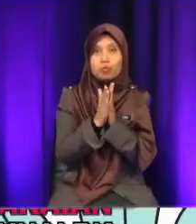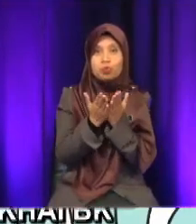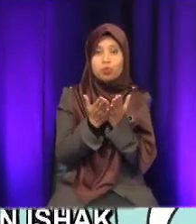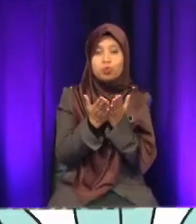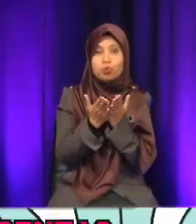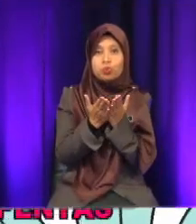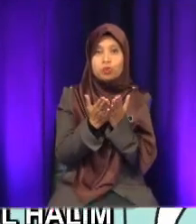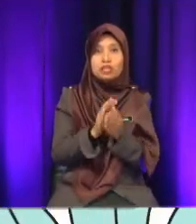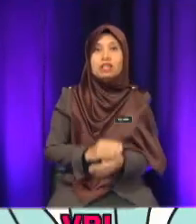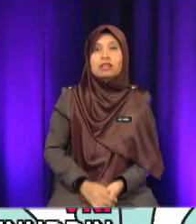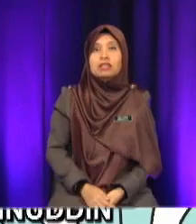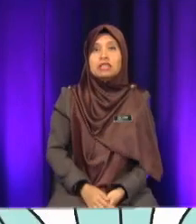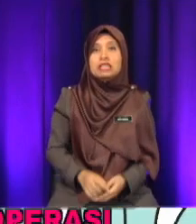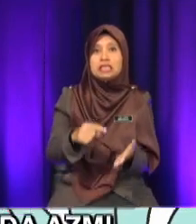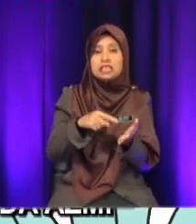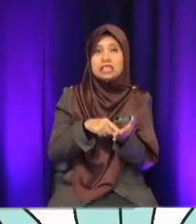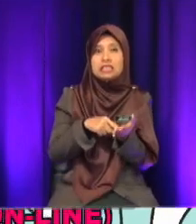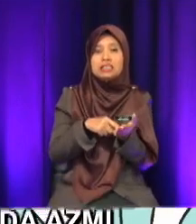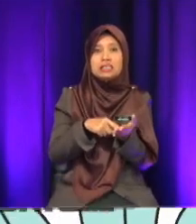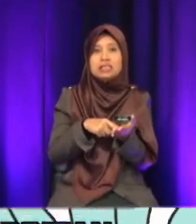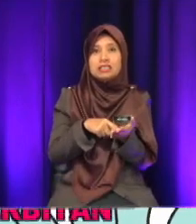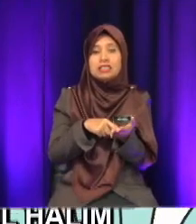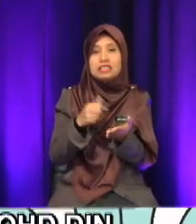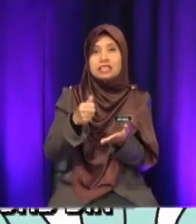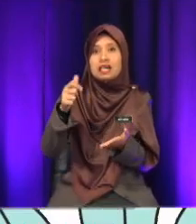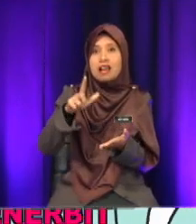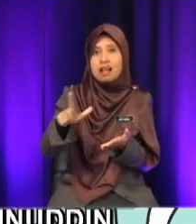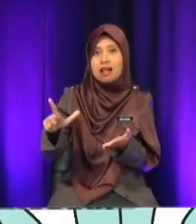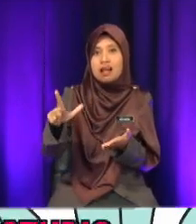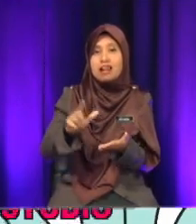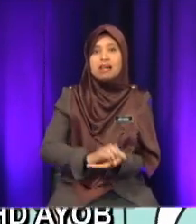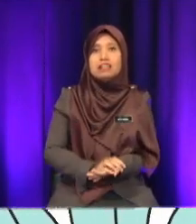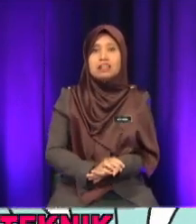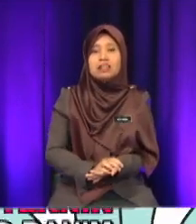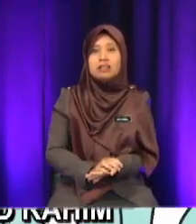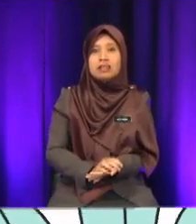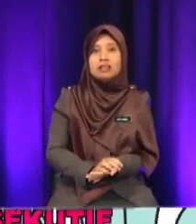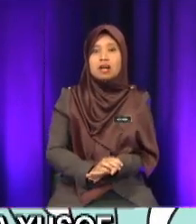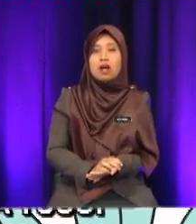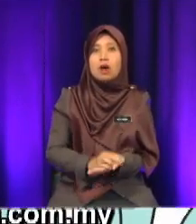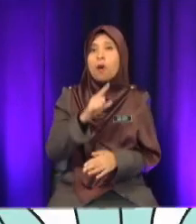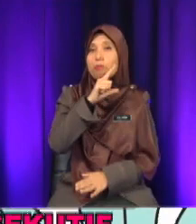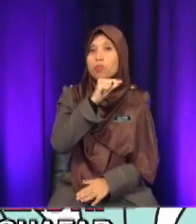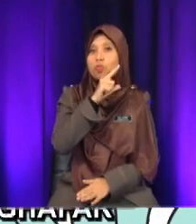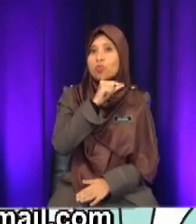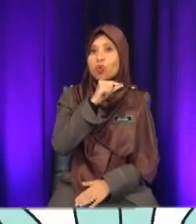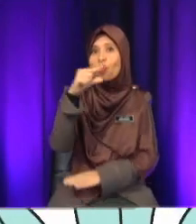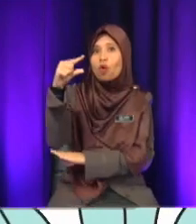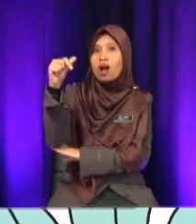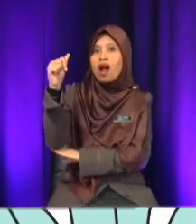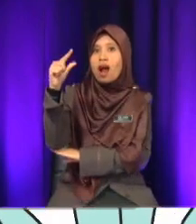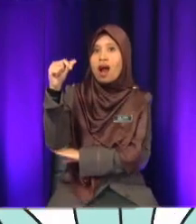buku ini Iyalah burung gagak